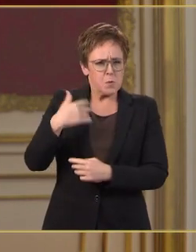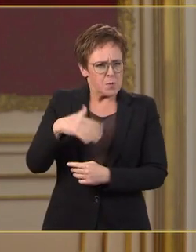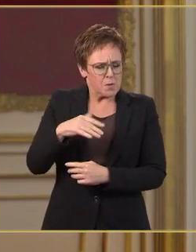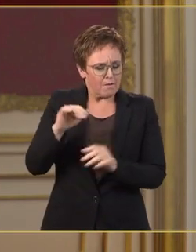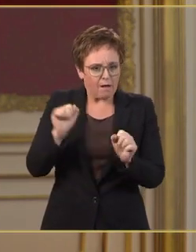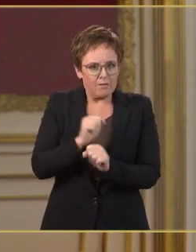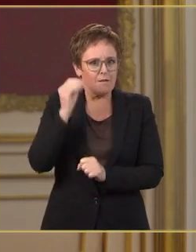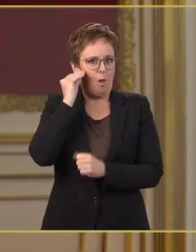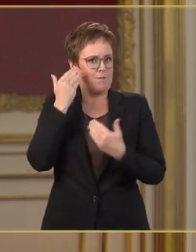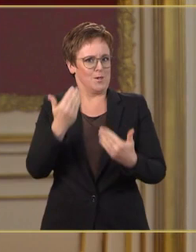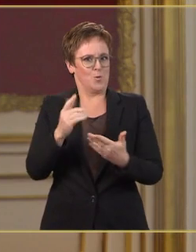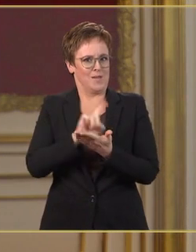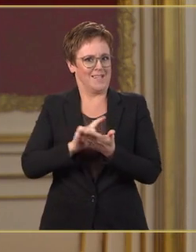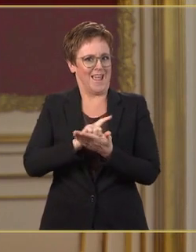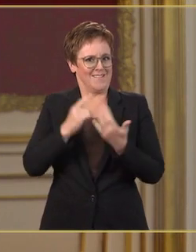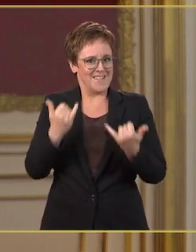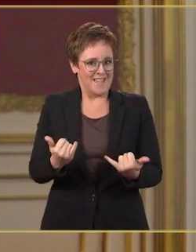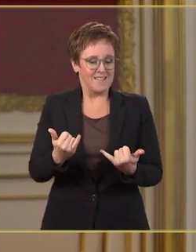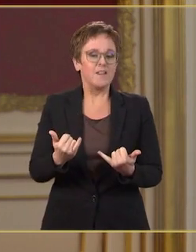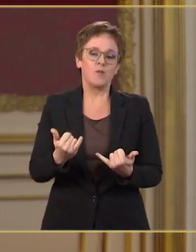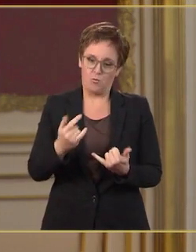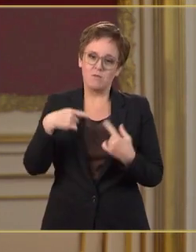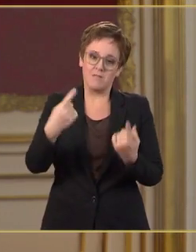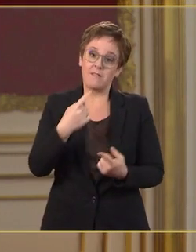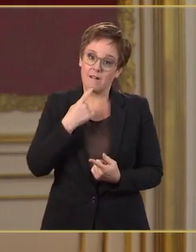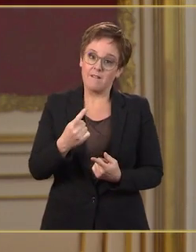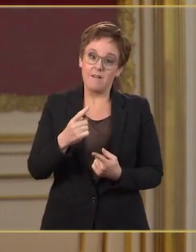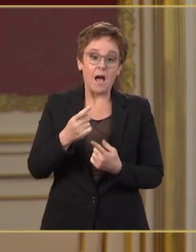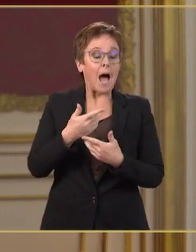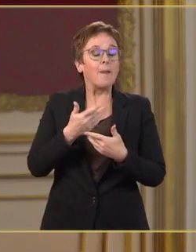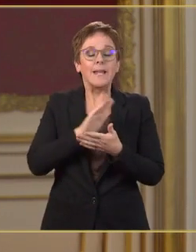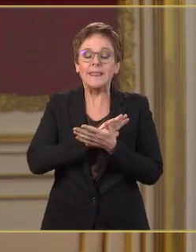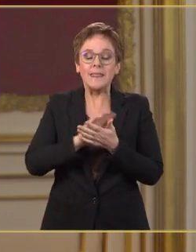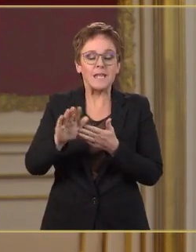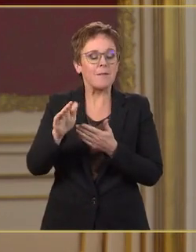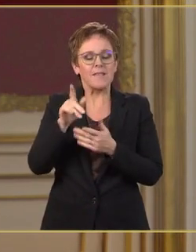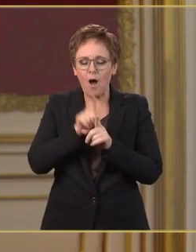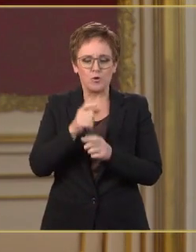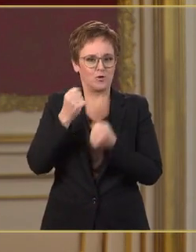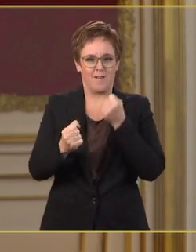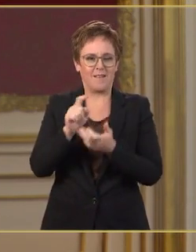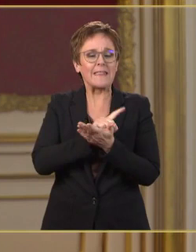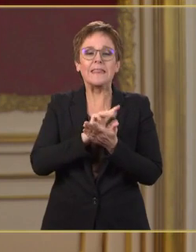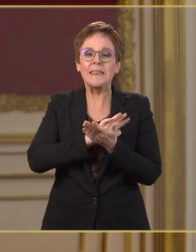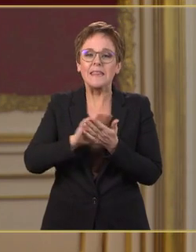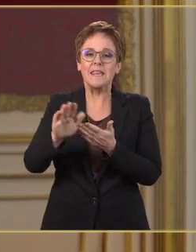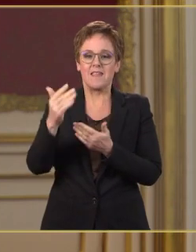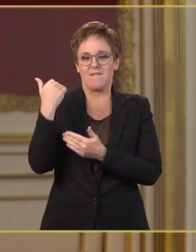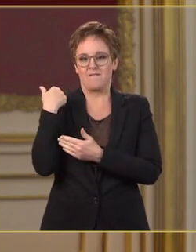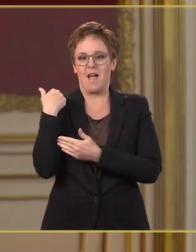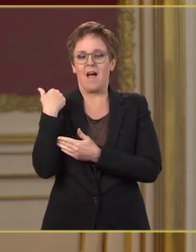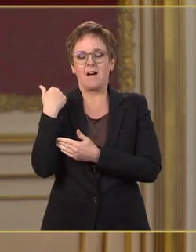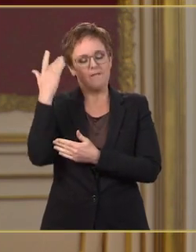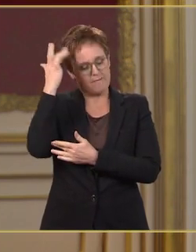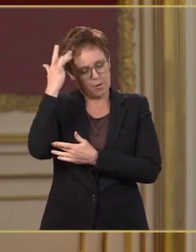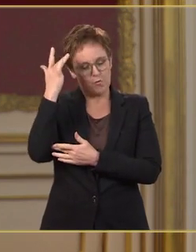zeit und sagen können wir haben niemals auch in der schwierigsten zeit nicht unsere